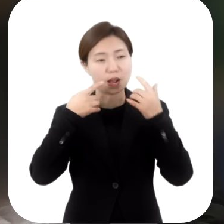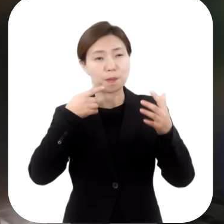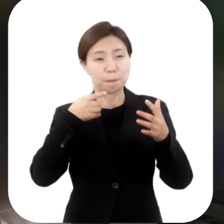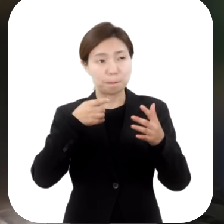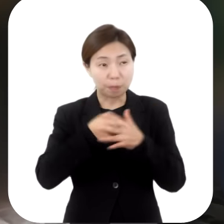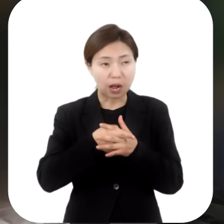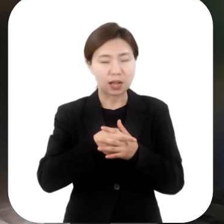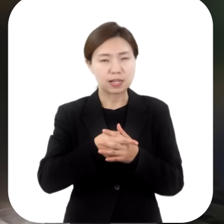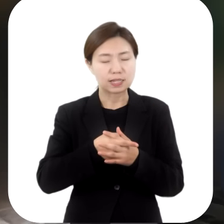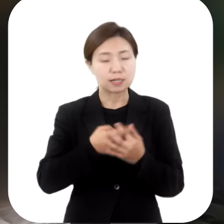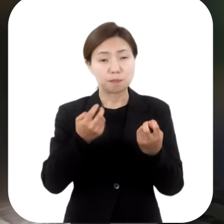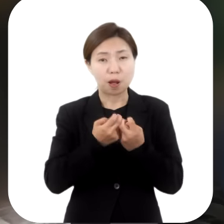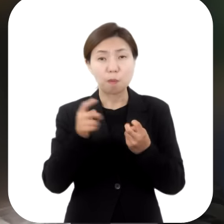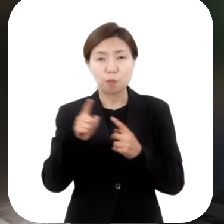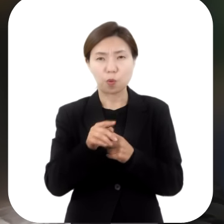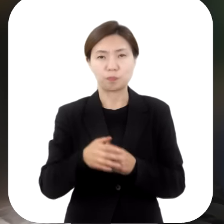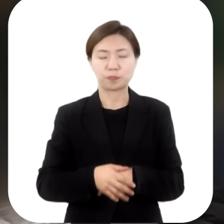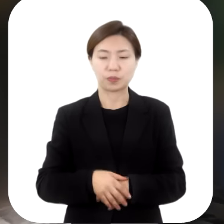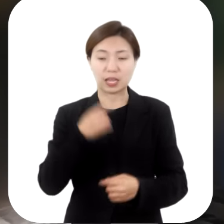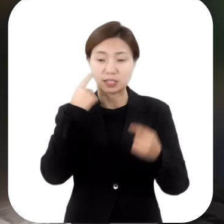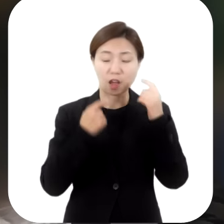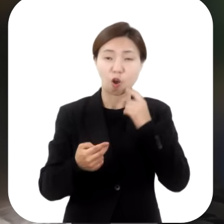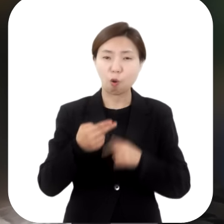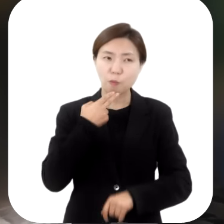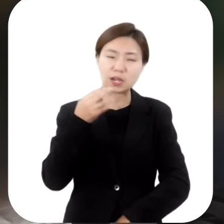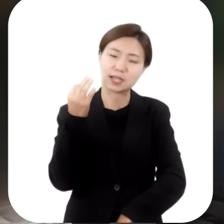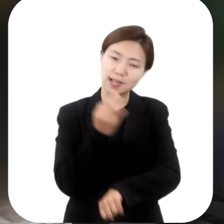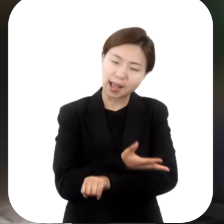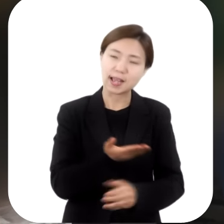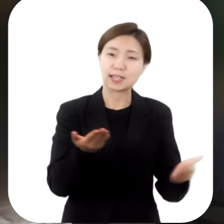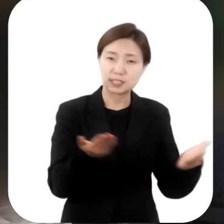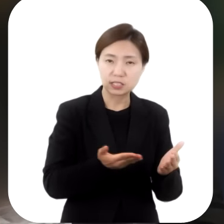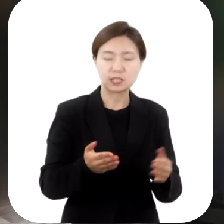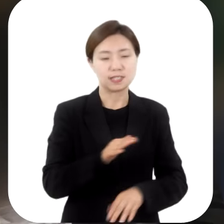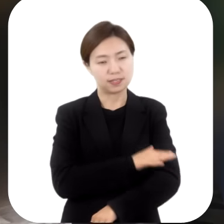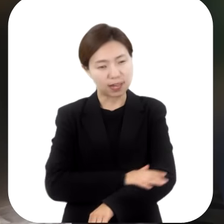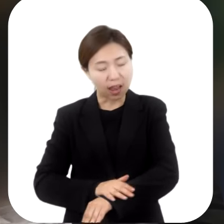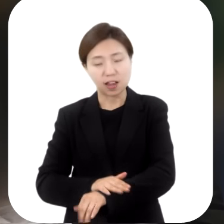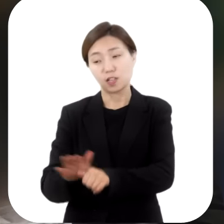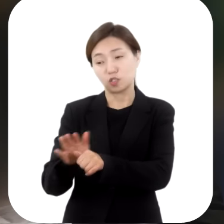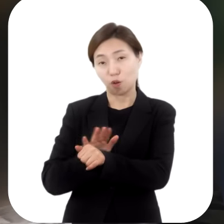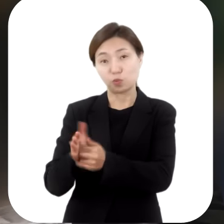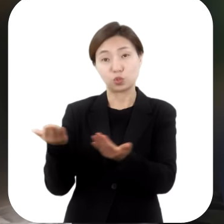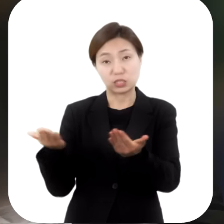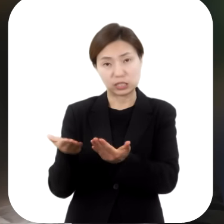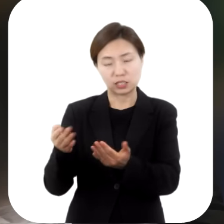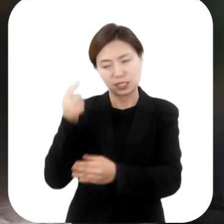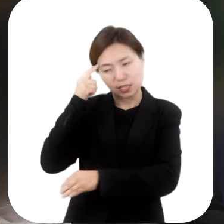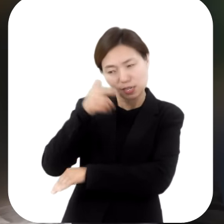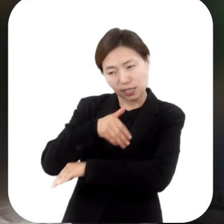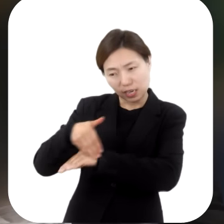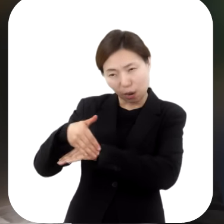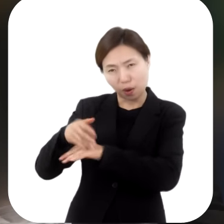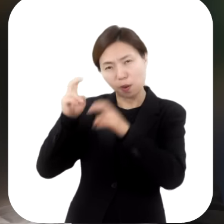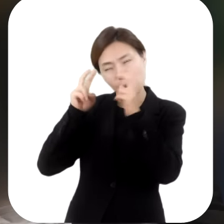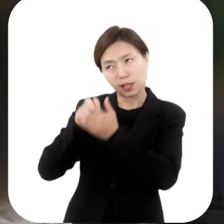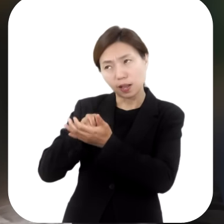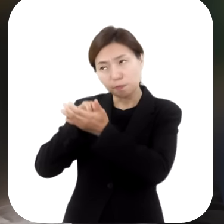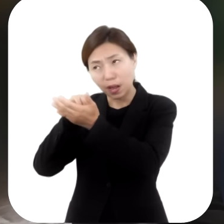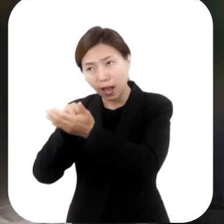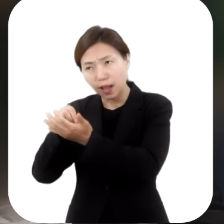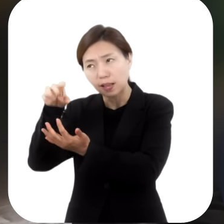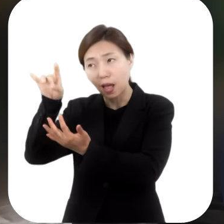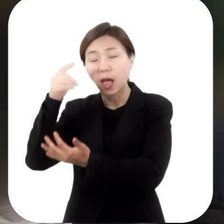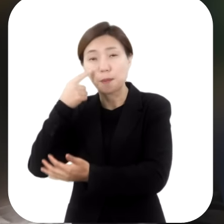답은 현재의 밥벌이는 다칠 위험이 크지 않은 단순 노동을 하거나 잘할 수 있는 분야인 서비스직 혹은 기획